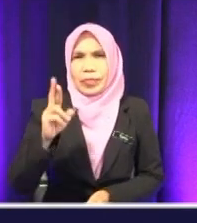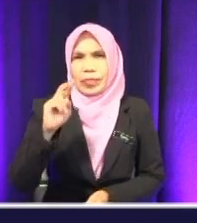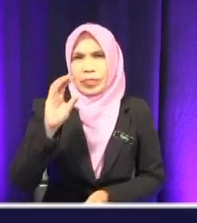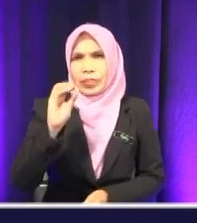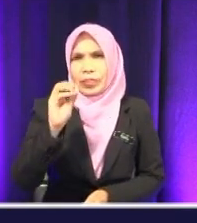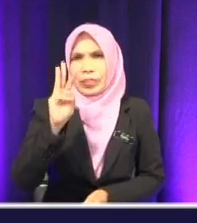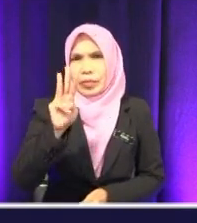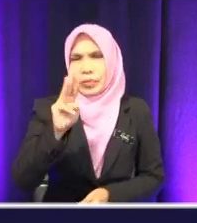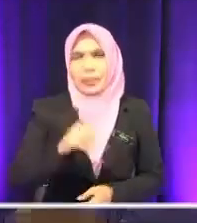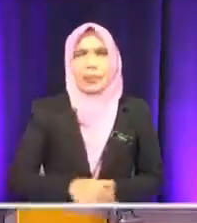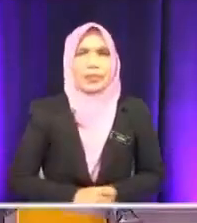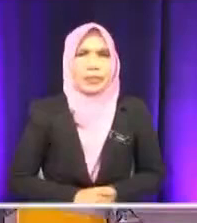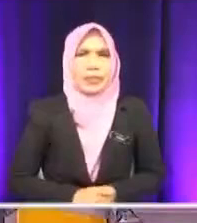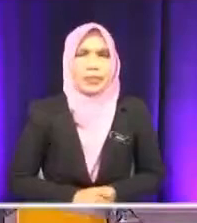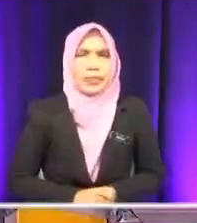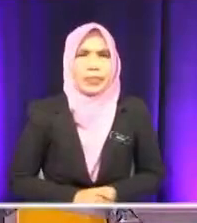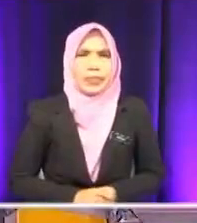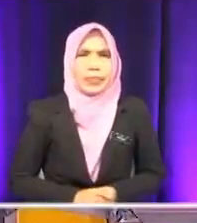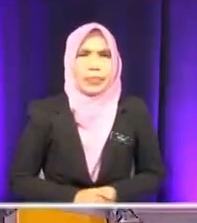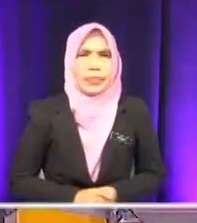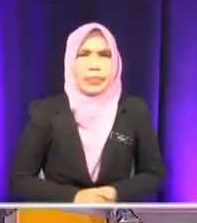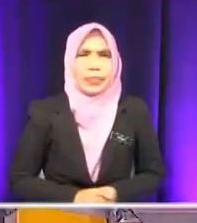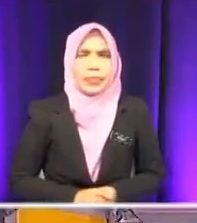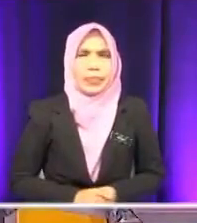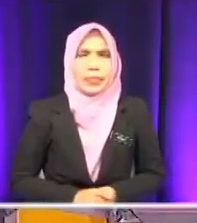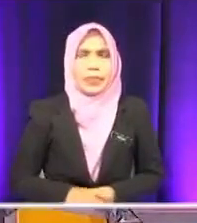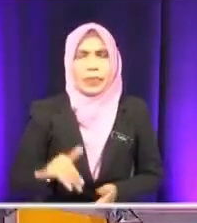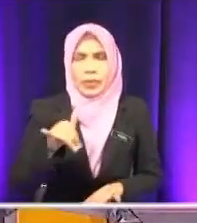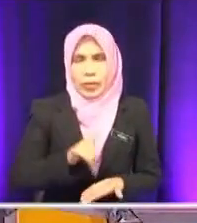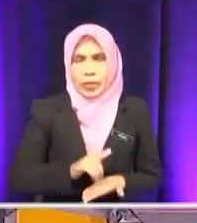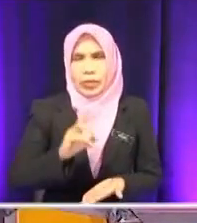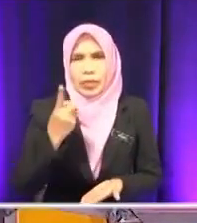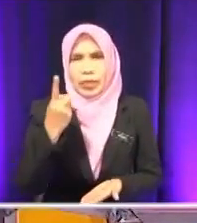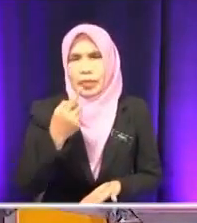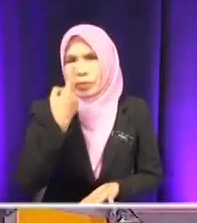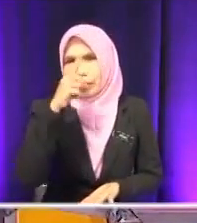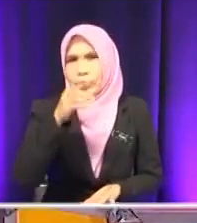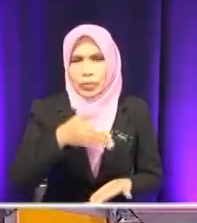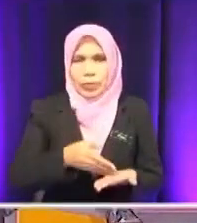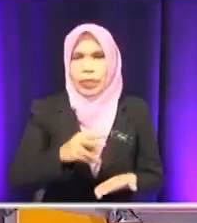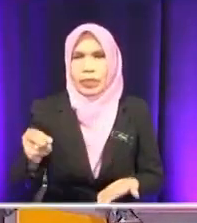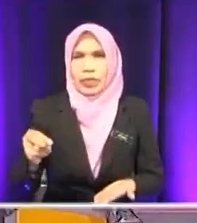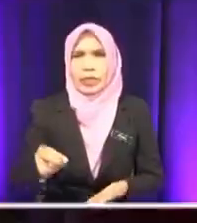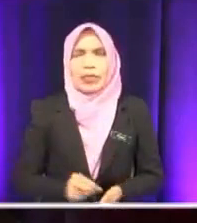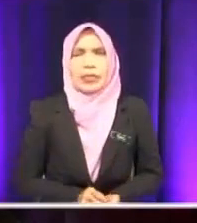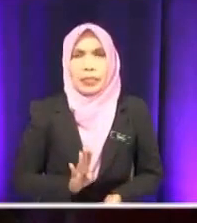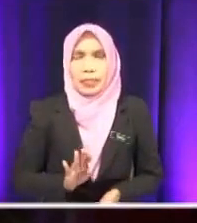many itu saja untuk bagian B bagi soal dan aplikasi dan juga